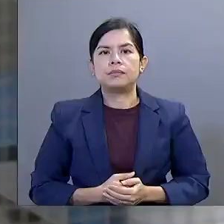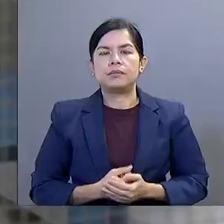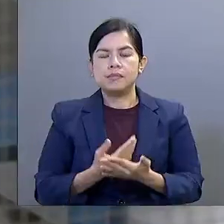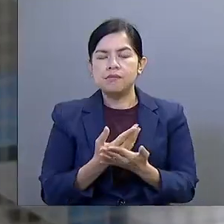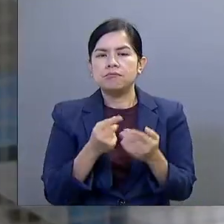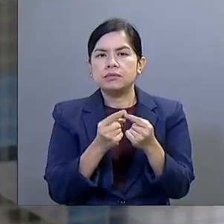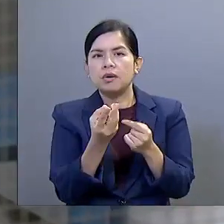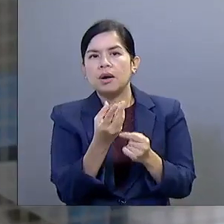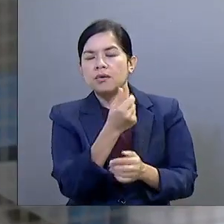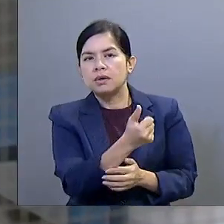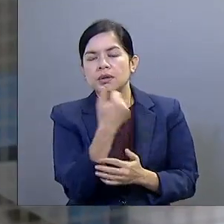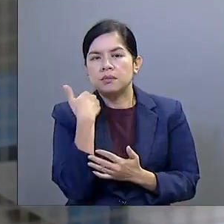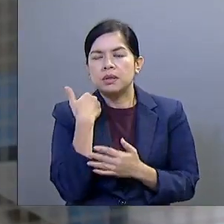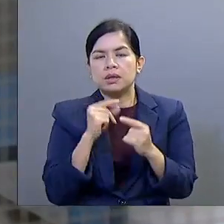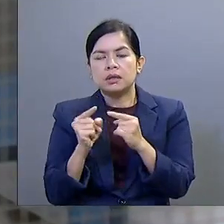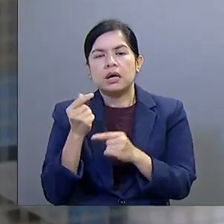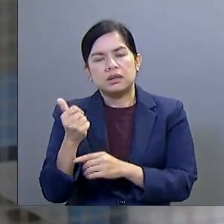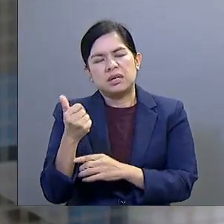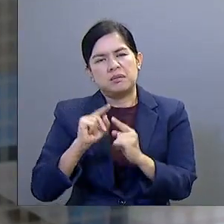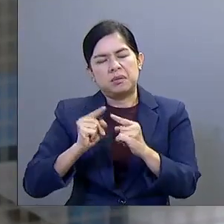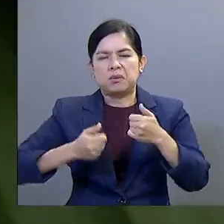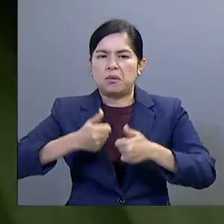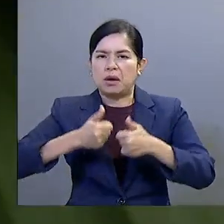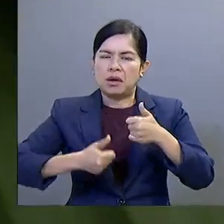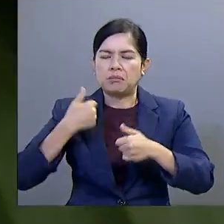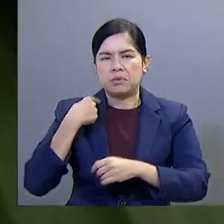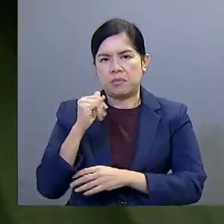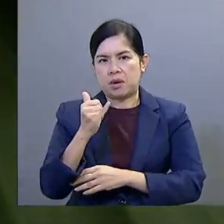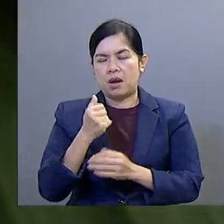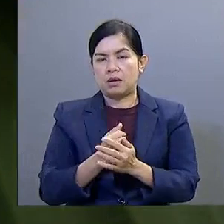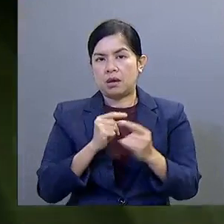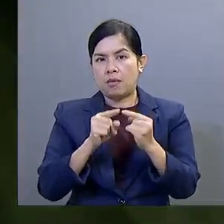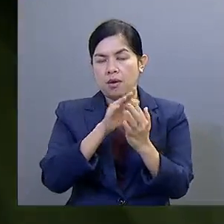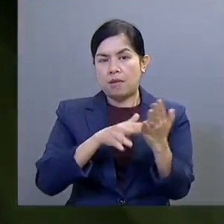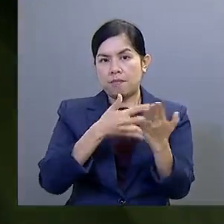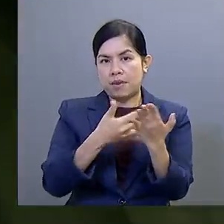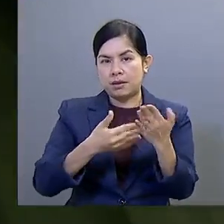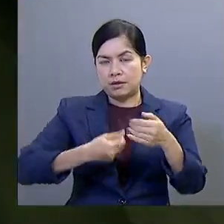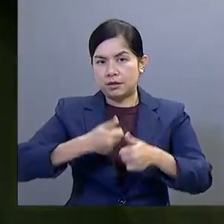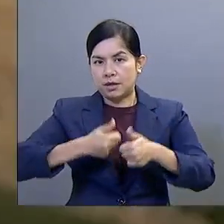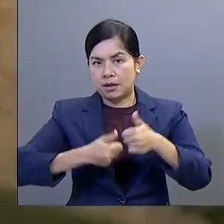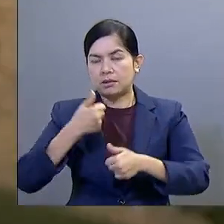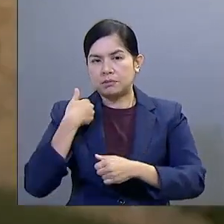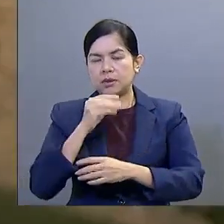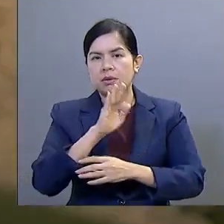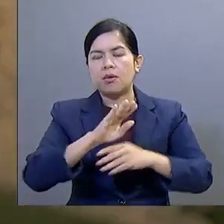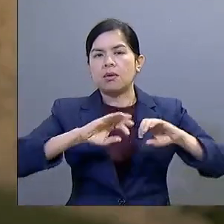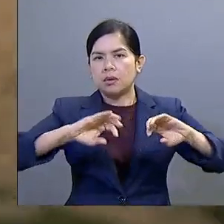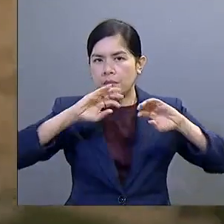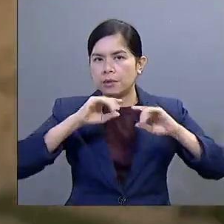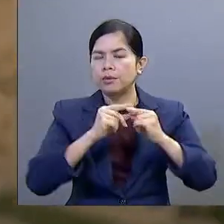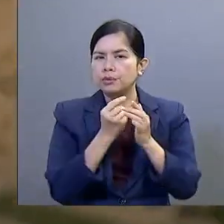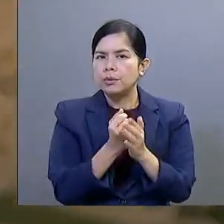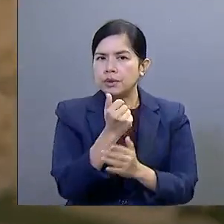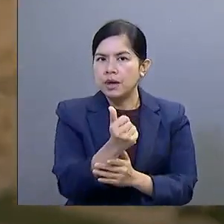พันดีน้ำดีอาจไม่พอในการแข่งขันนะคะนโยบายสร้างความเข้มแข็งของรัฐก็มีส่วนอย่างมากค่ะนักวิชาการอาวุโสส